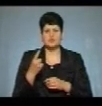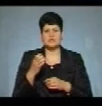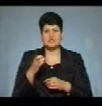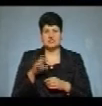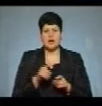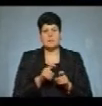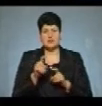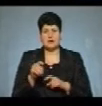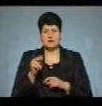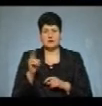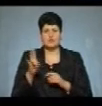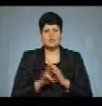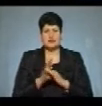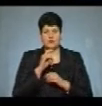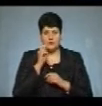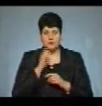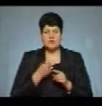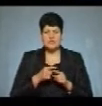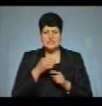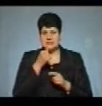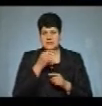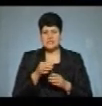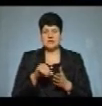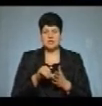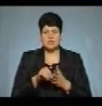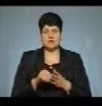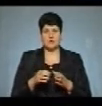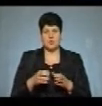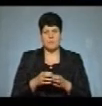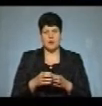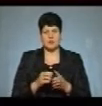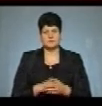церкви України. Про це нам повідомила член громади Любов Бойчук.